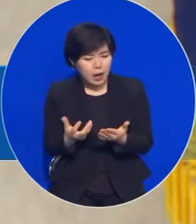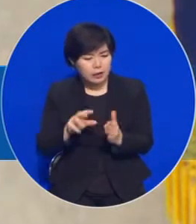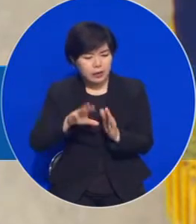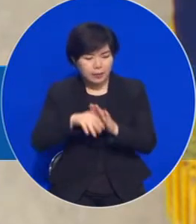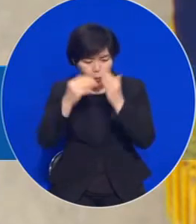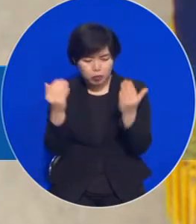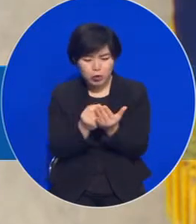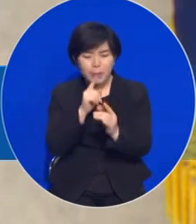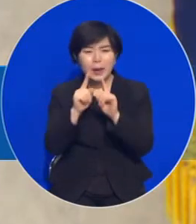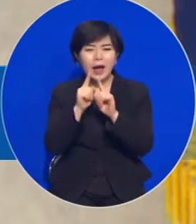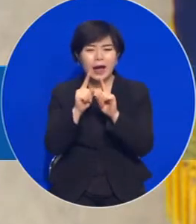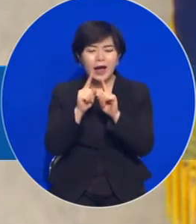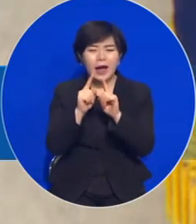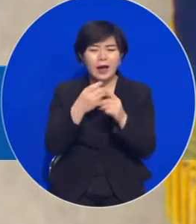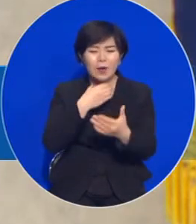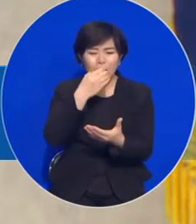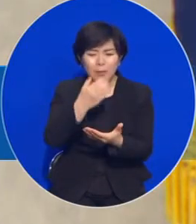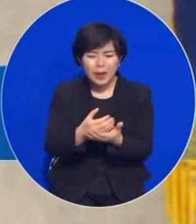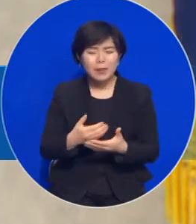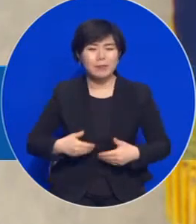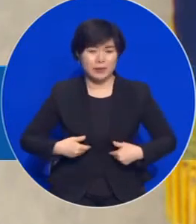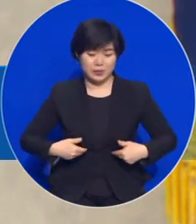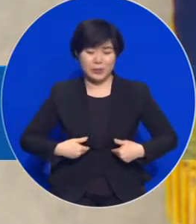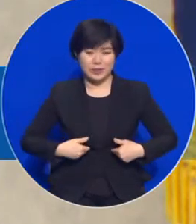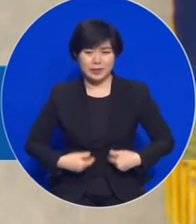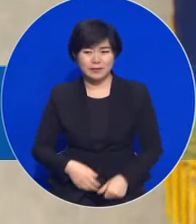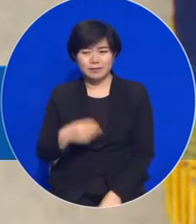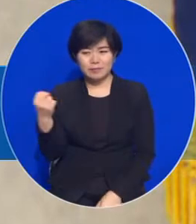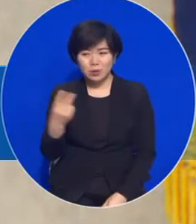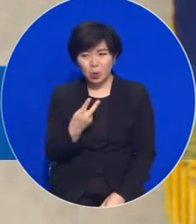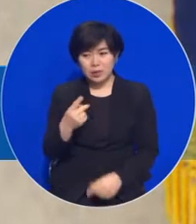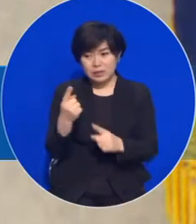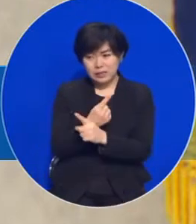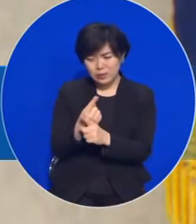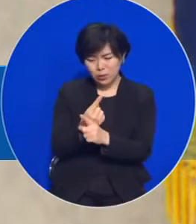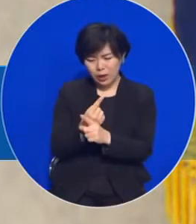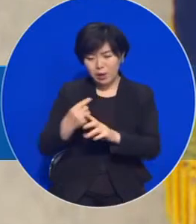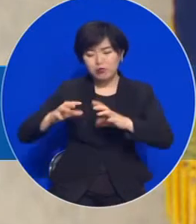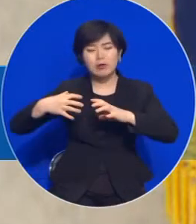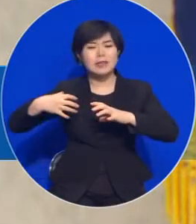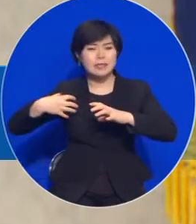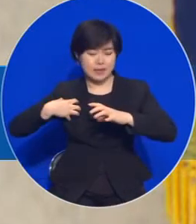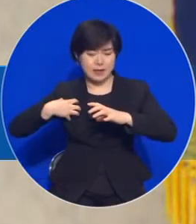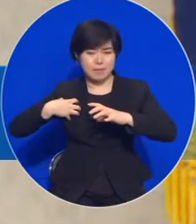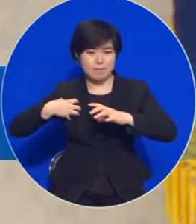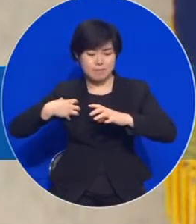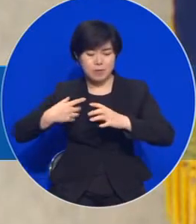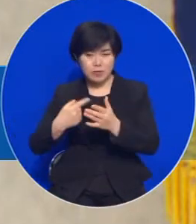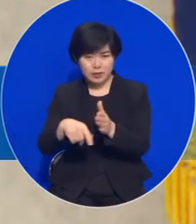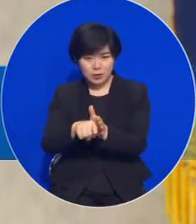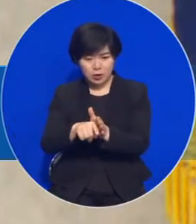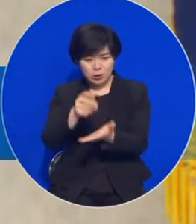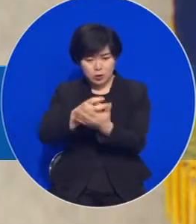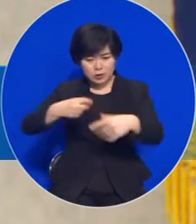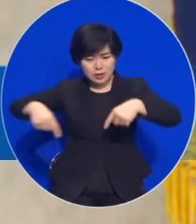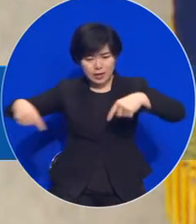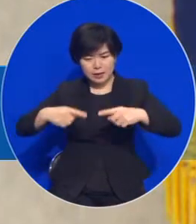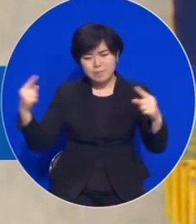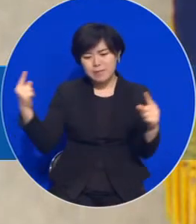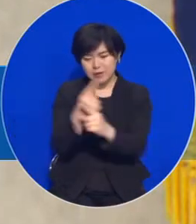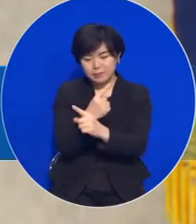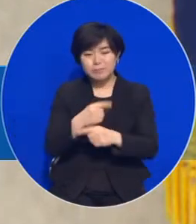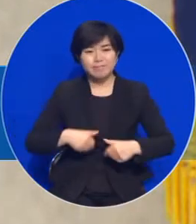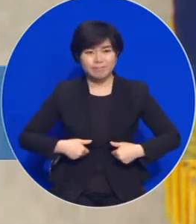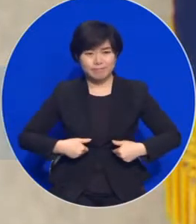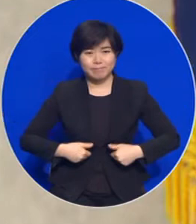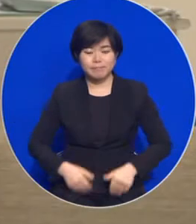만들고 치료와 지원에 국가 책임성을 높이는 방향으로 정책 패러다임을 절감해야